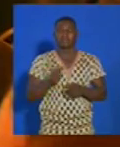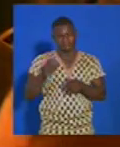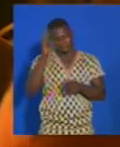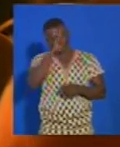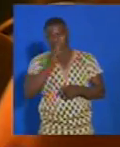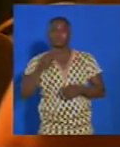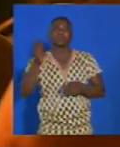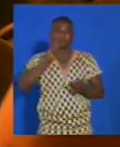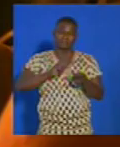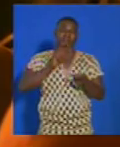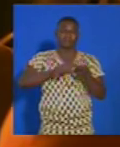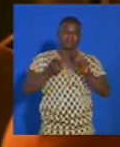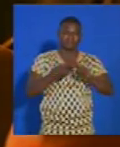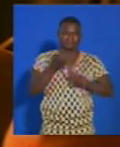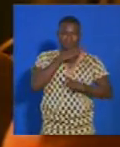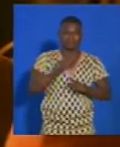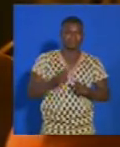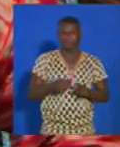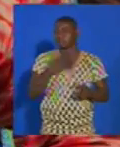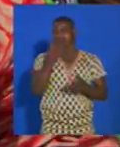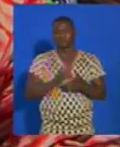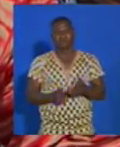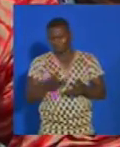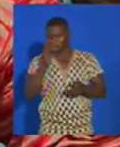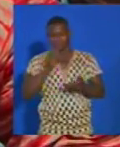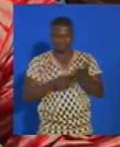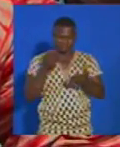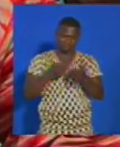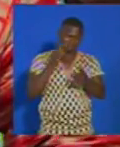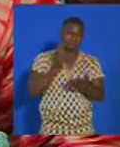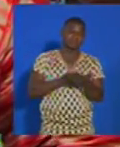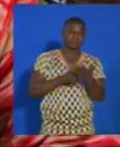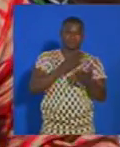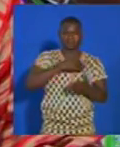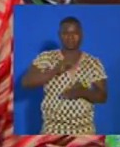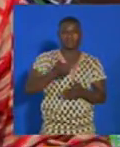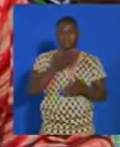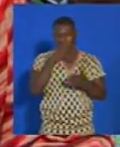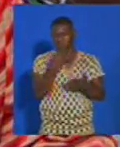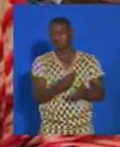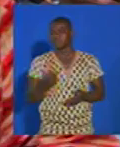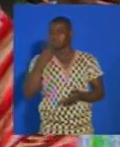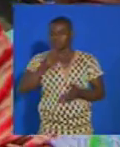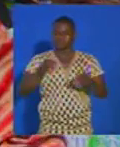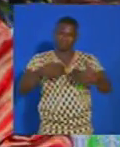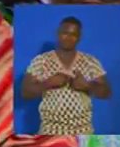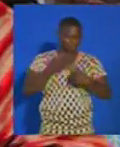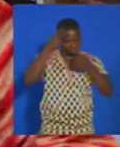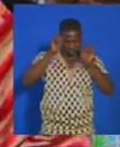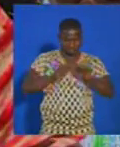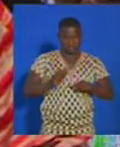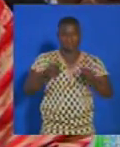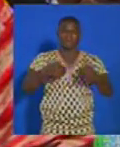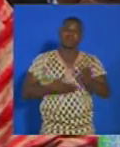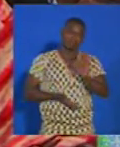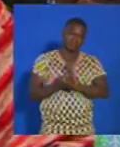partenaires, le lobbying, les plaidoyers. Donc ce sont des outils de communication qu'il faut avoir pour pouvoir